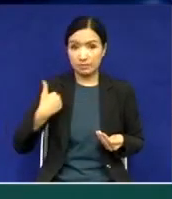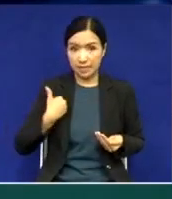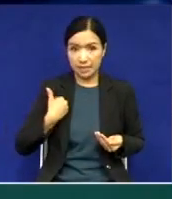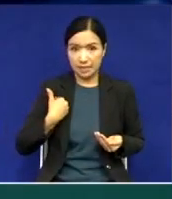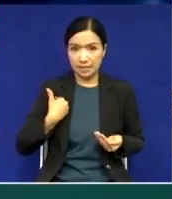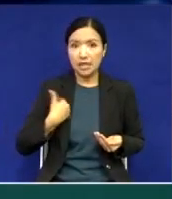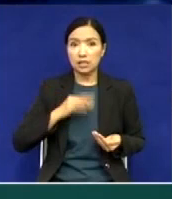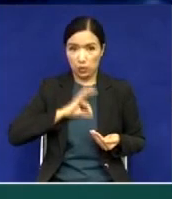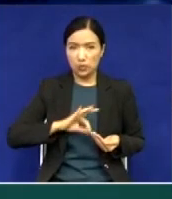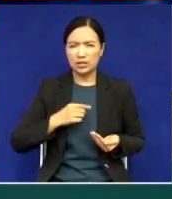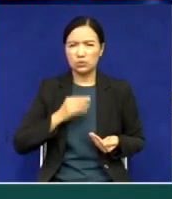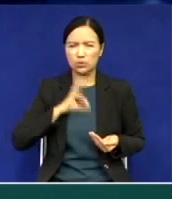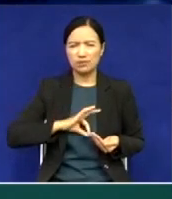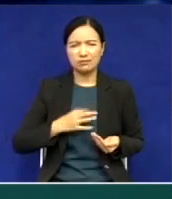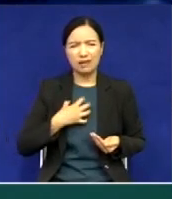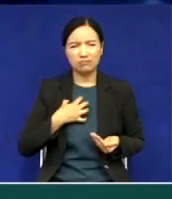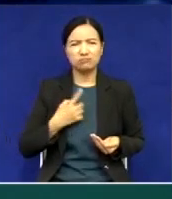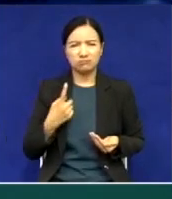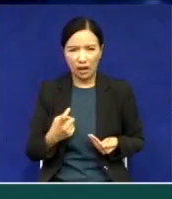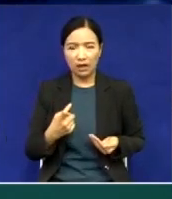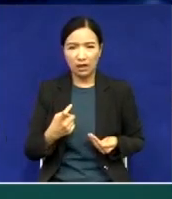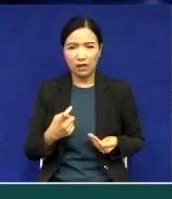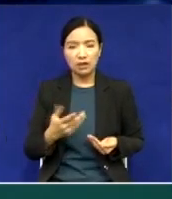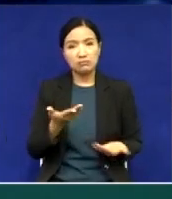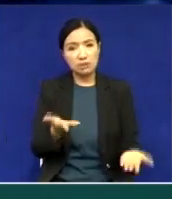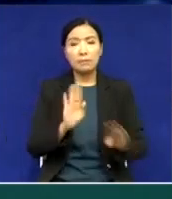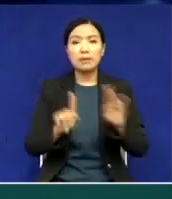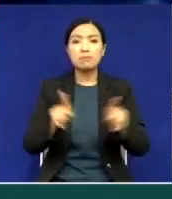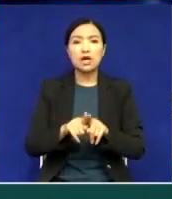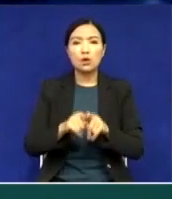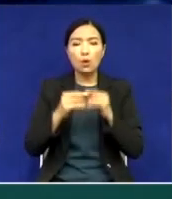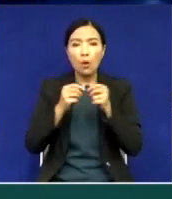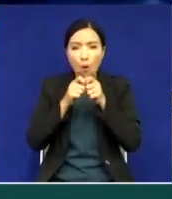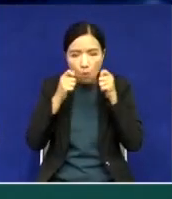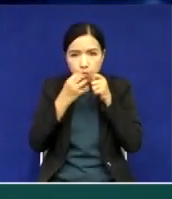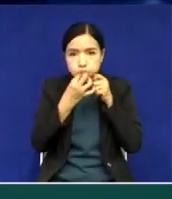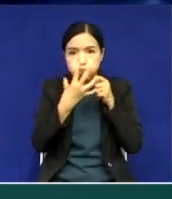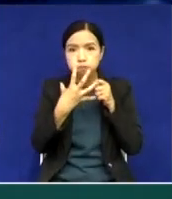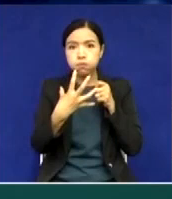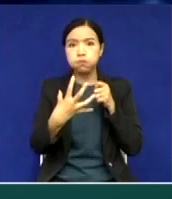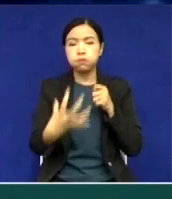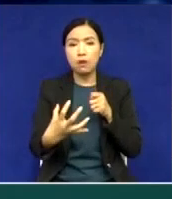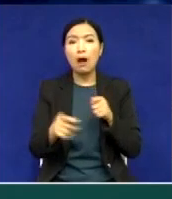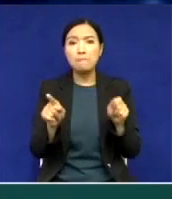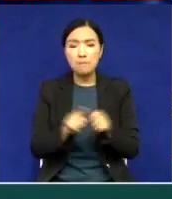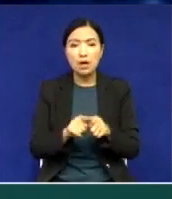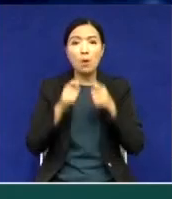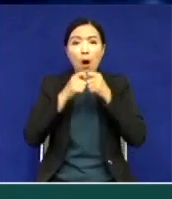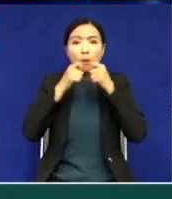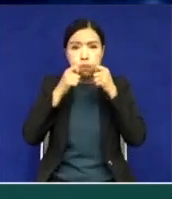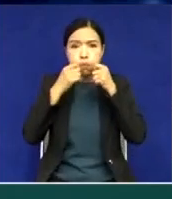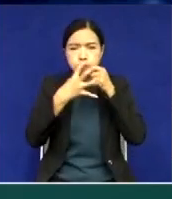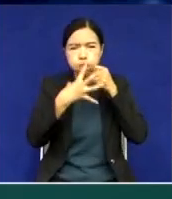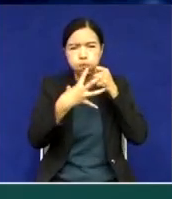เหมือนลูกโป่งครับเมื่อเรามีความเครียดก็เหมือนลูกโป่งที่แรงลมอัดจนแทบจะระเบิ